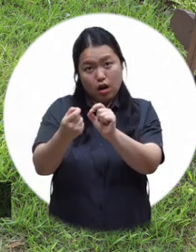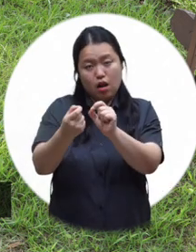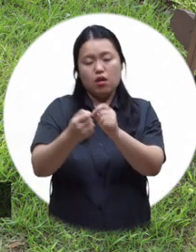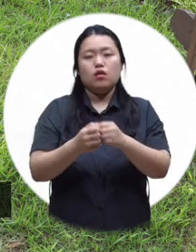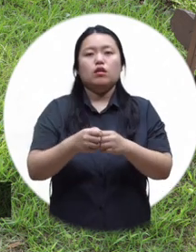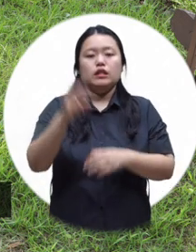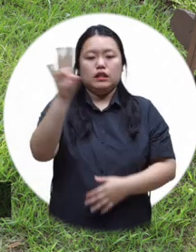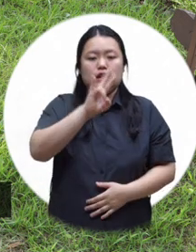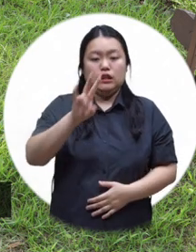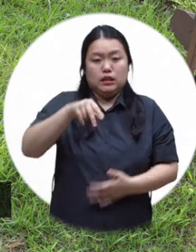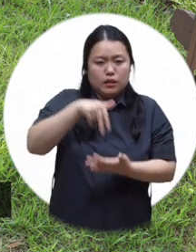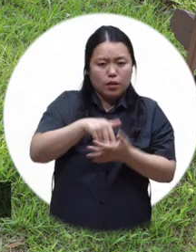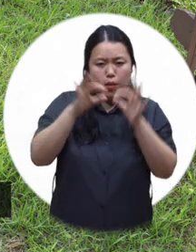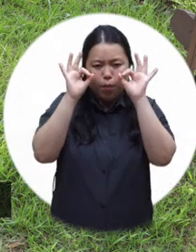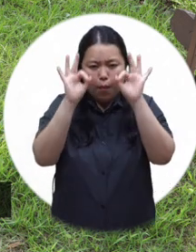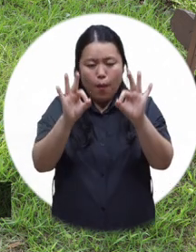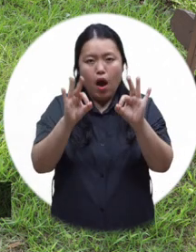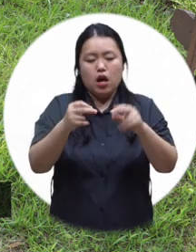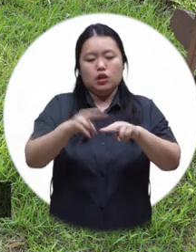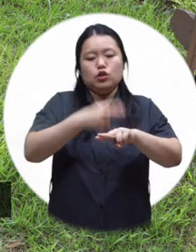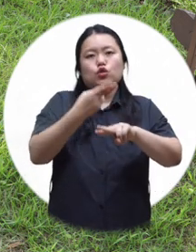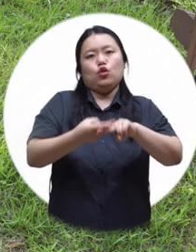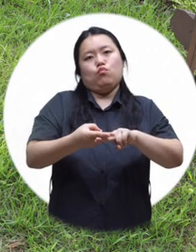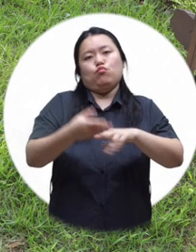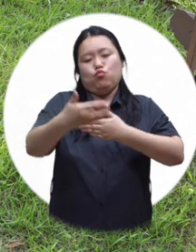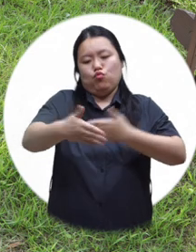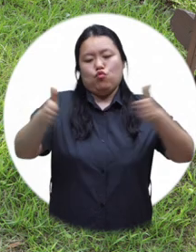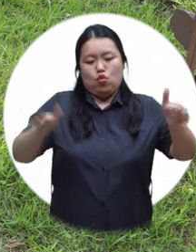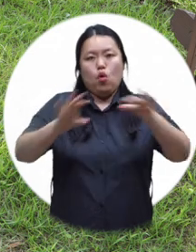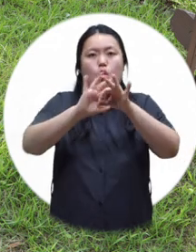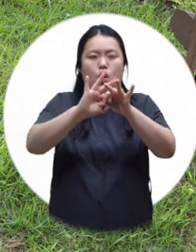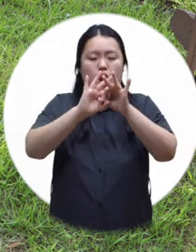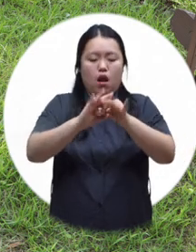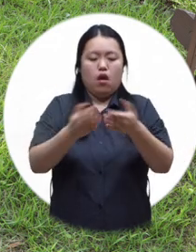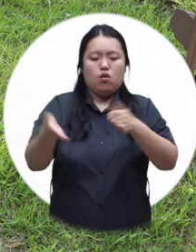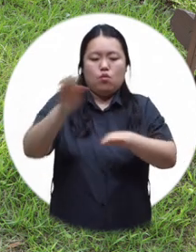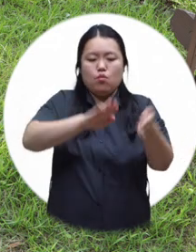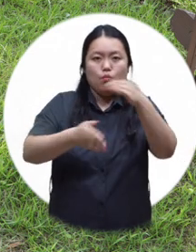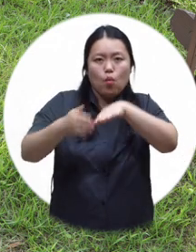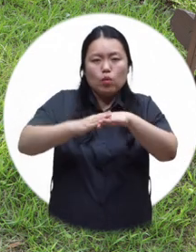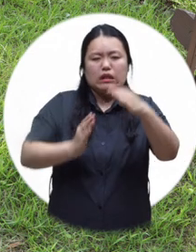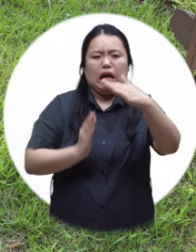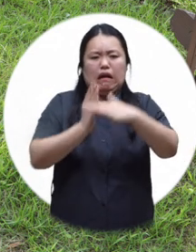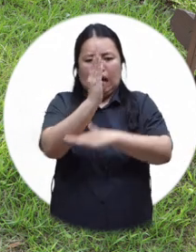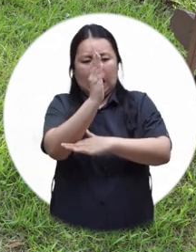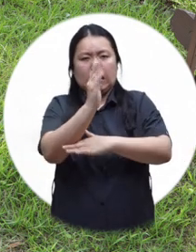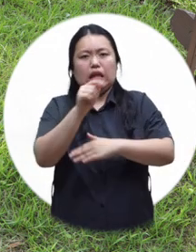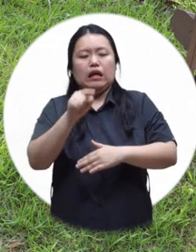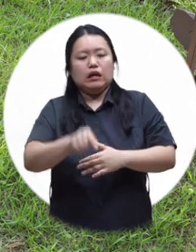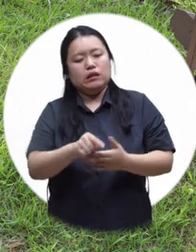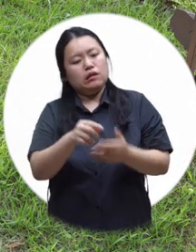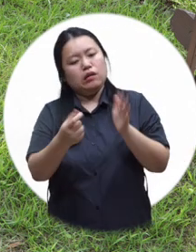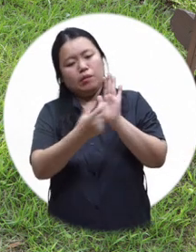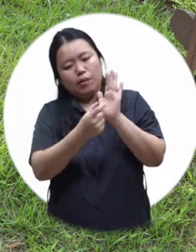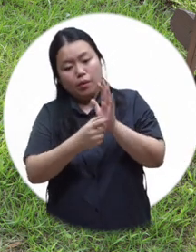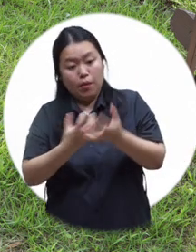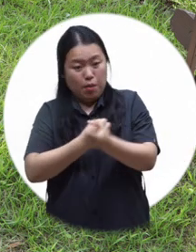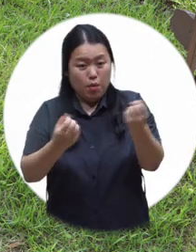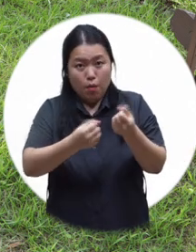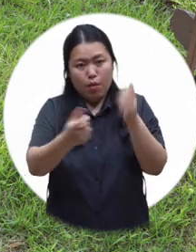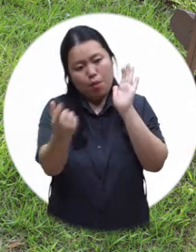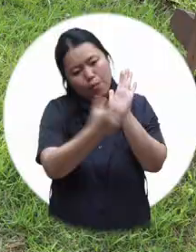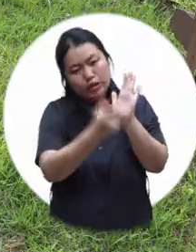시흥시가 명절 선물 세트 제품에 대해 과대포장 및 분리배출 표시의 적정 여부에 대한 집중 점검을